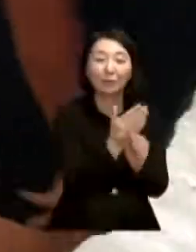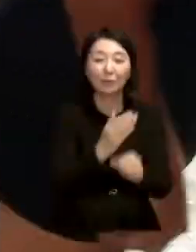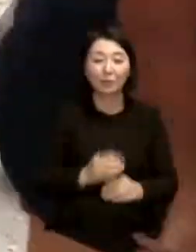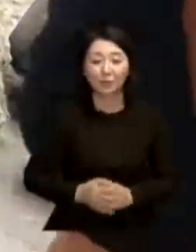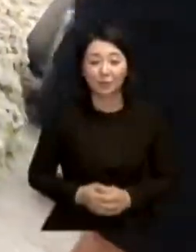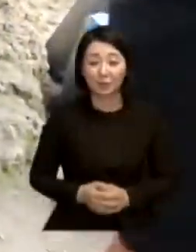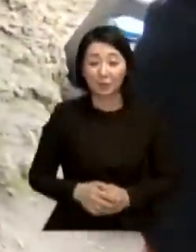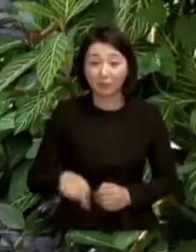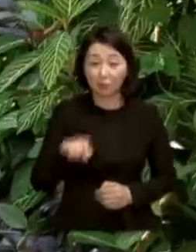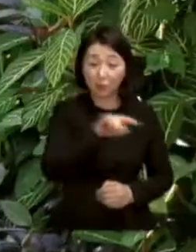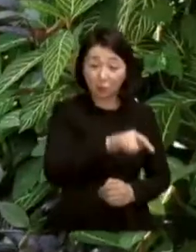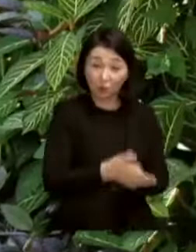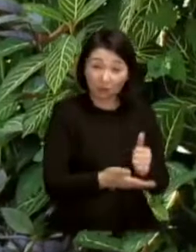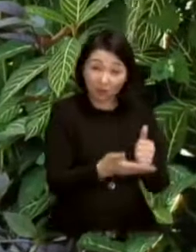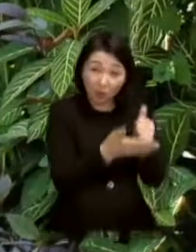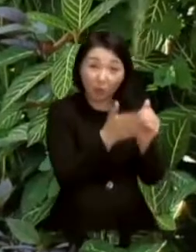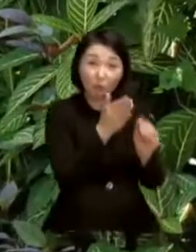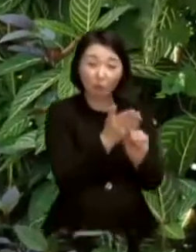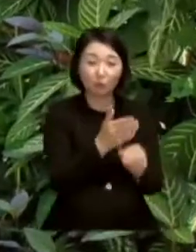저희들이 이곳을 섬기면서